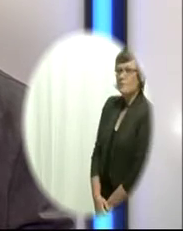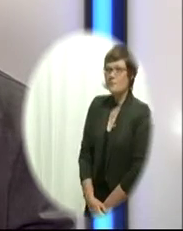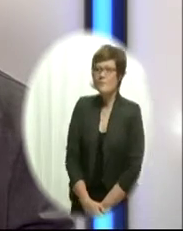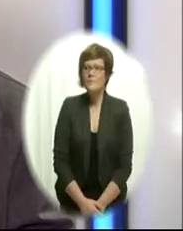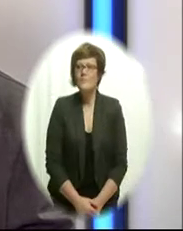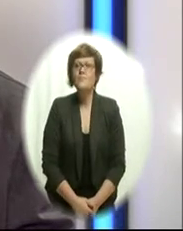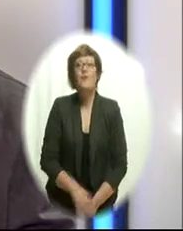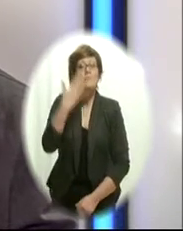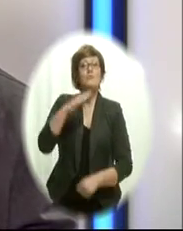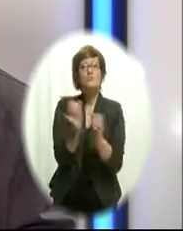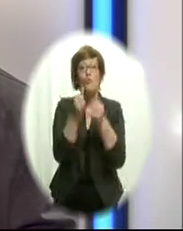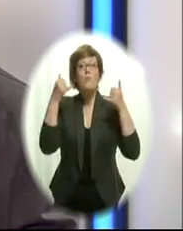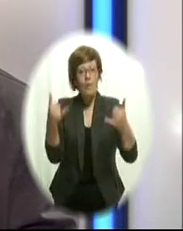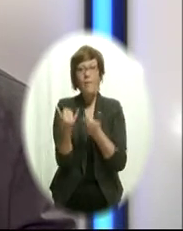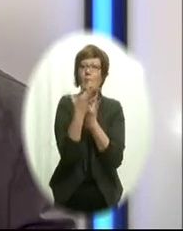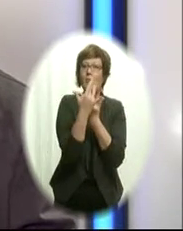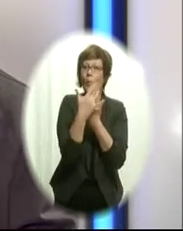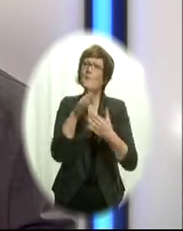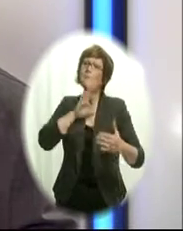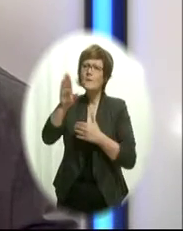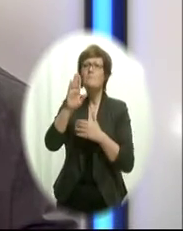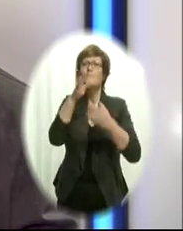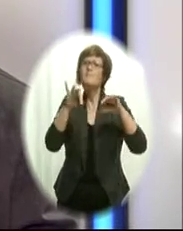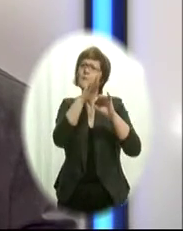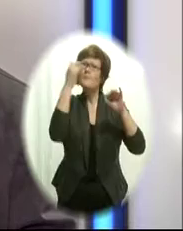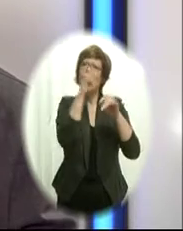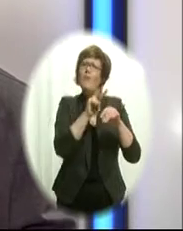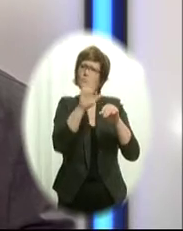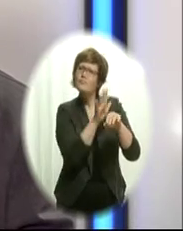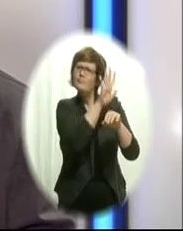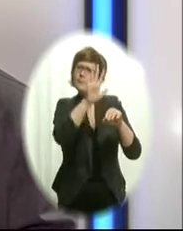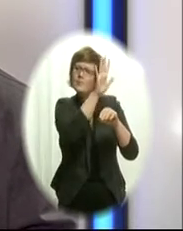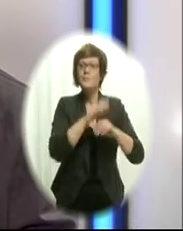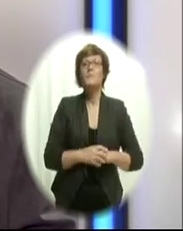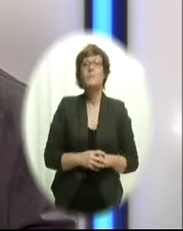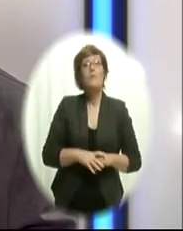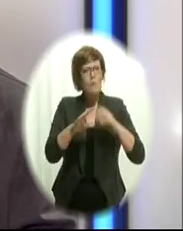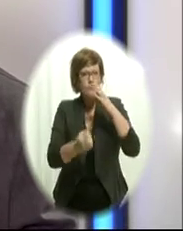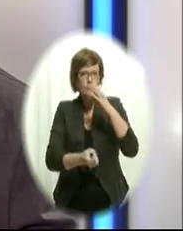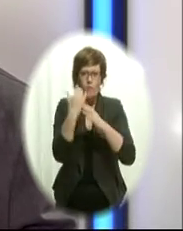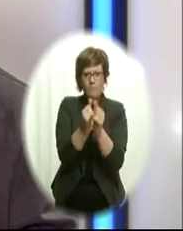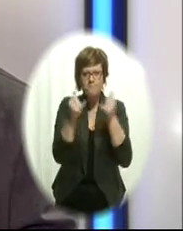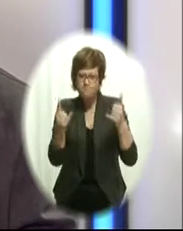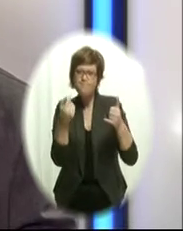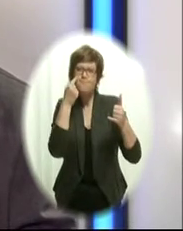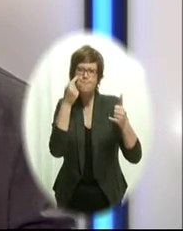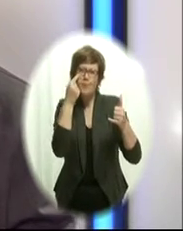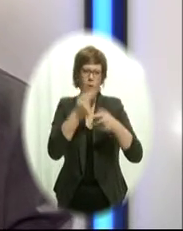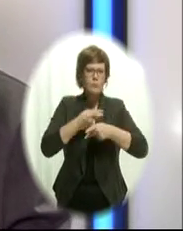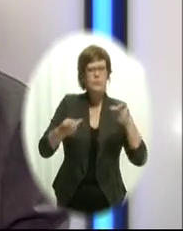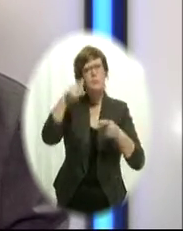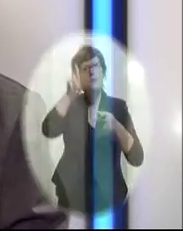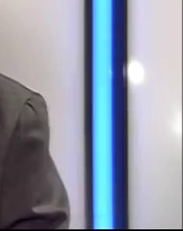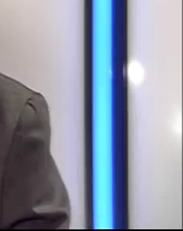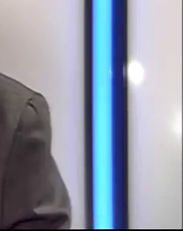courrier cauchois focus sur une famille cauchoise qui a participé à un nouveau concept de télé-réalité. On écoute le rédacteur en chef adjoint, Ghislain